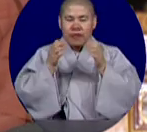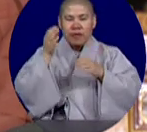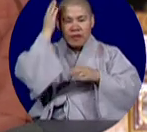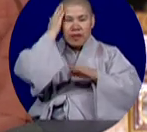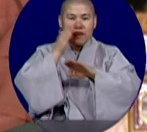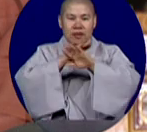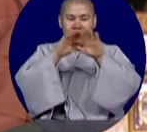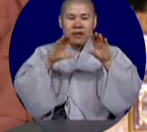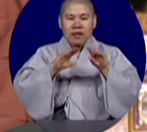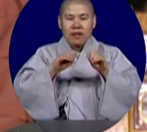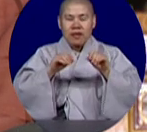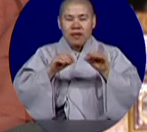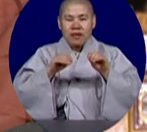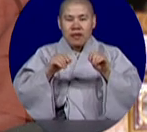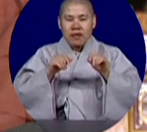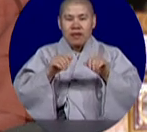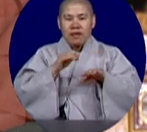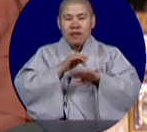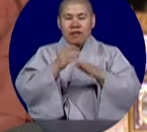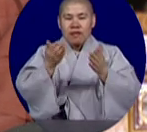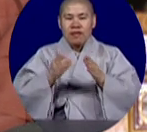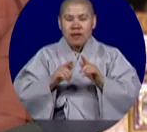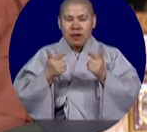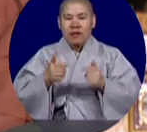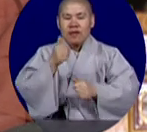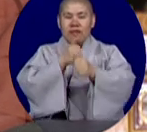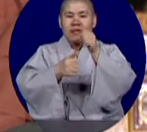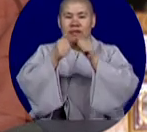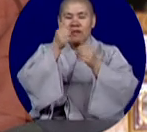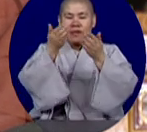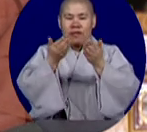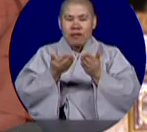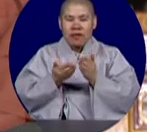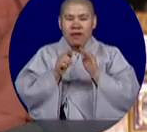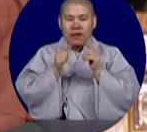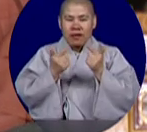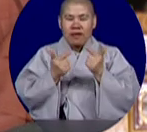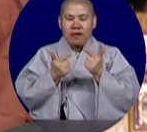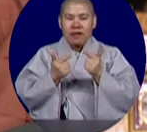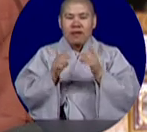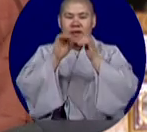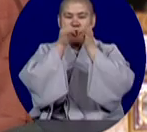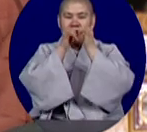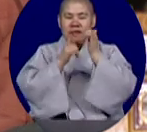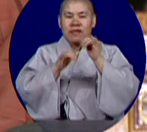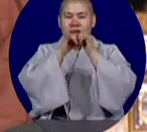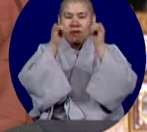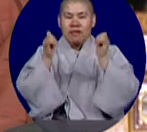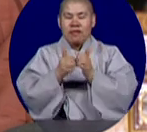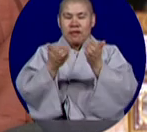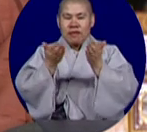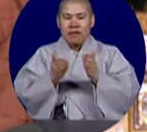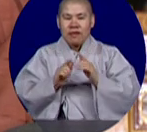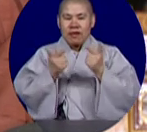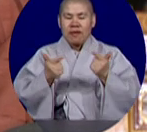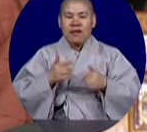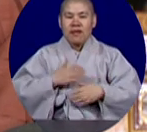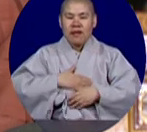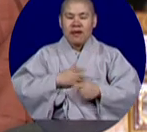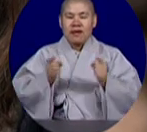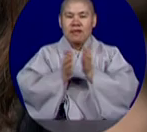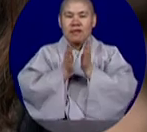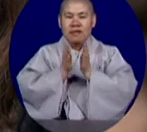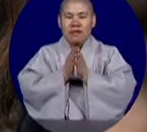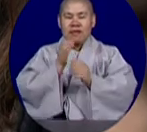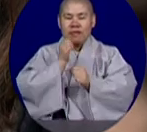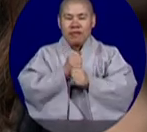천지신명이 갖다 주는 게 아니고 조상이 물려준 게 아니고 역사와 사회가 물려주는 게 아니고 내가 만들고